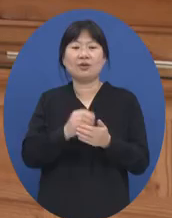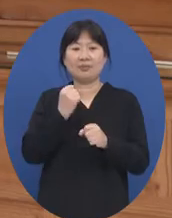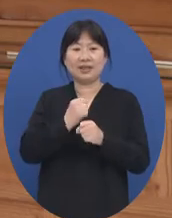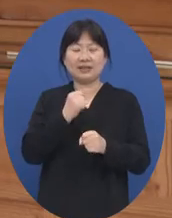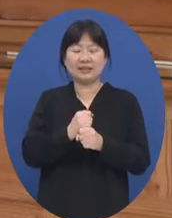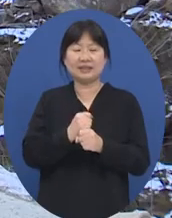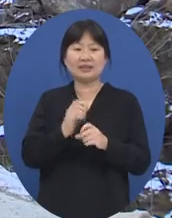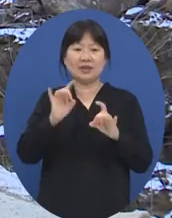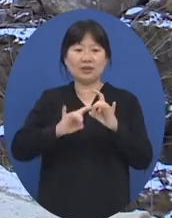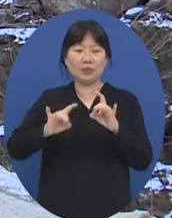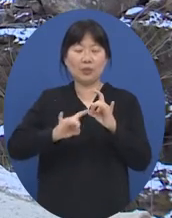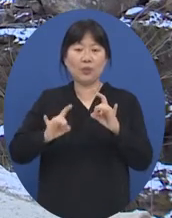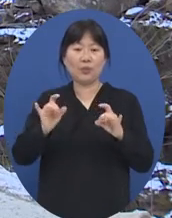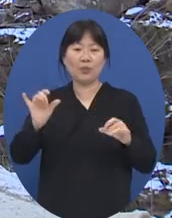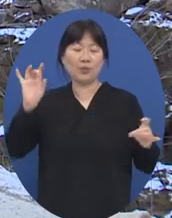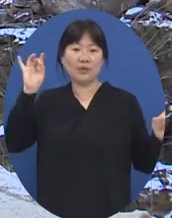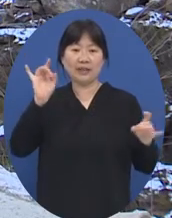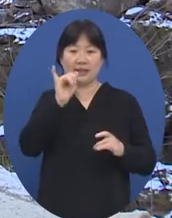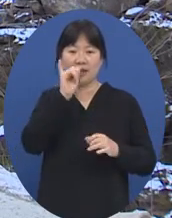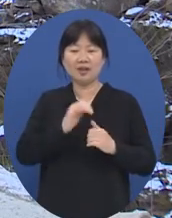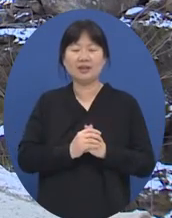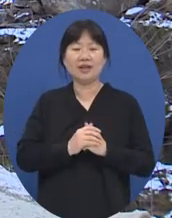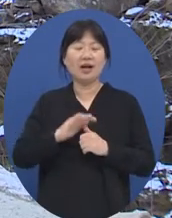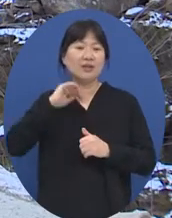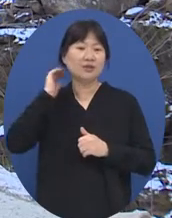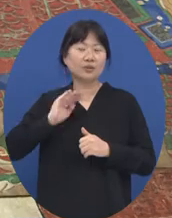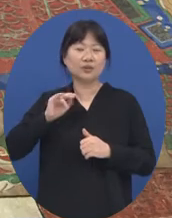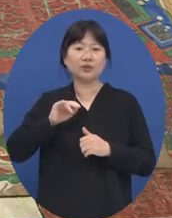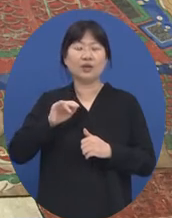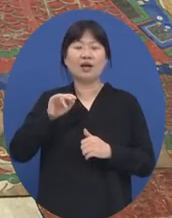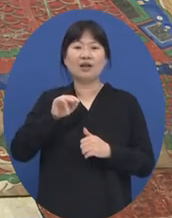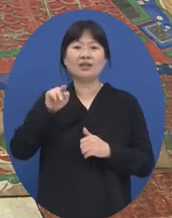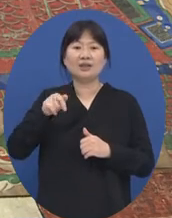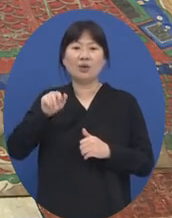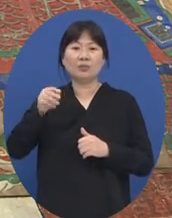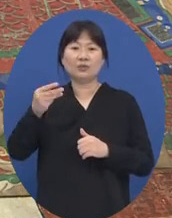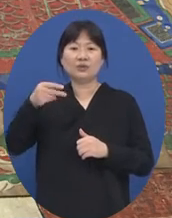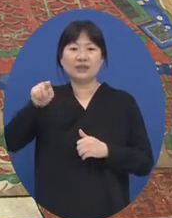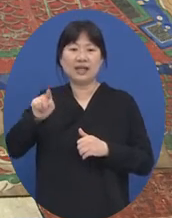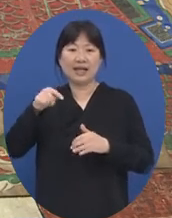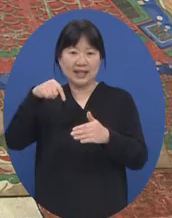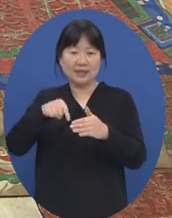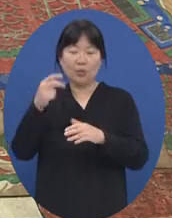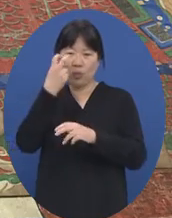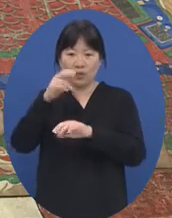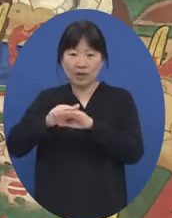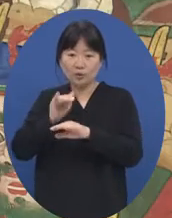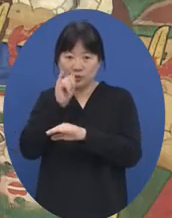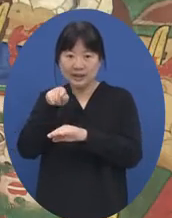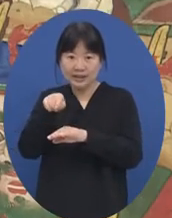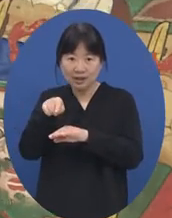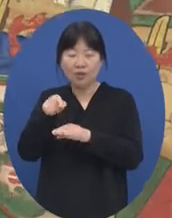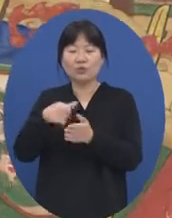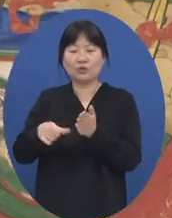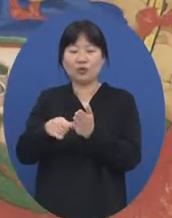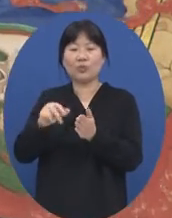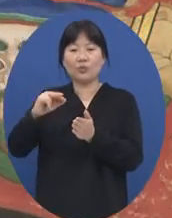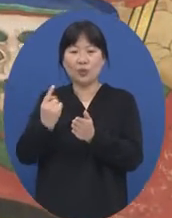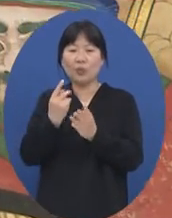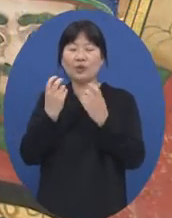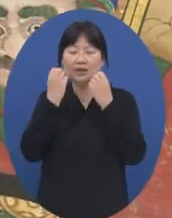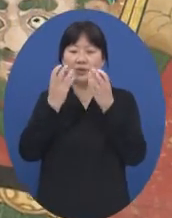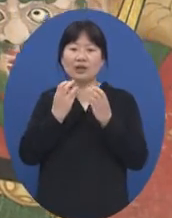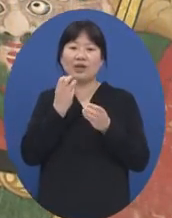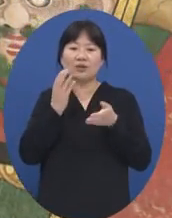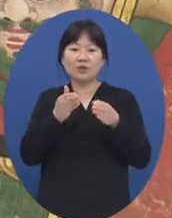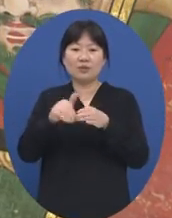된 보기 드문 착불입니다 수려한 경관을 자랑하는 의정부 의정부에서 보관중에 신중도 경기도문화재 새롭게 이름으로